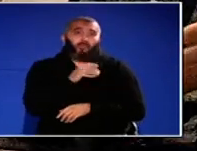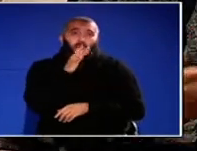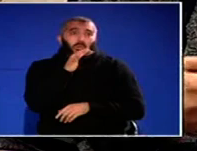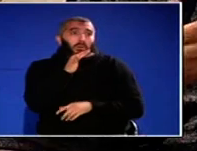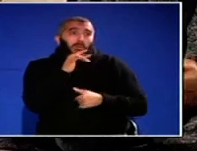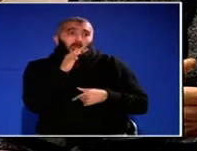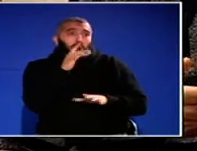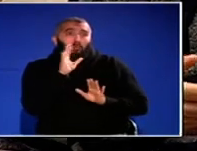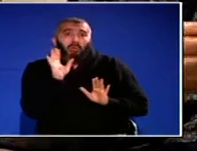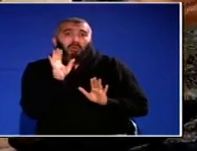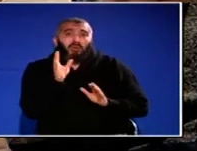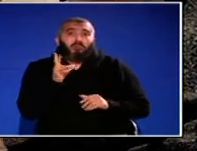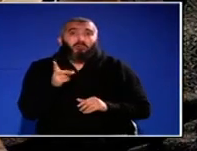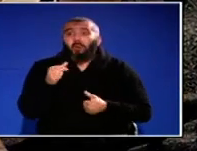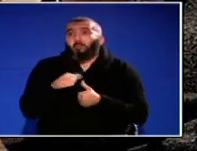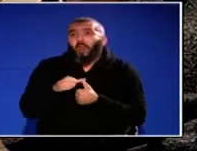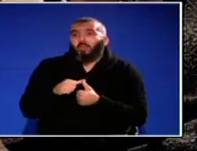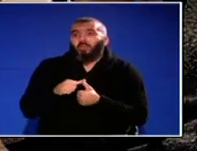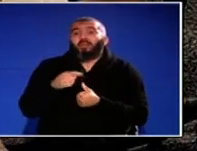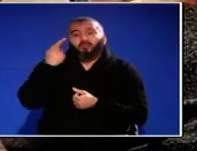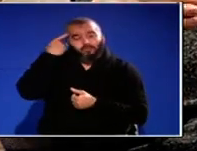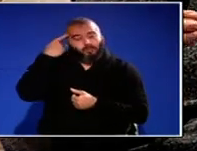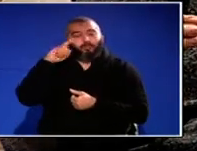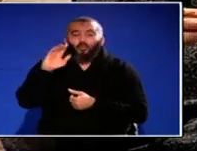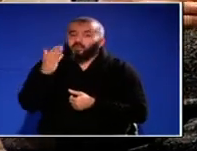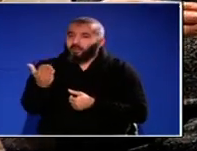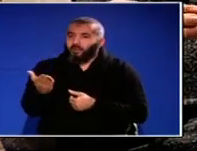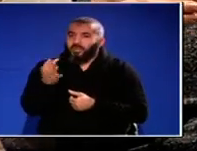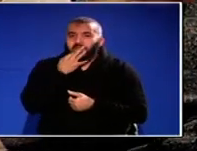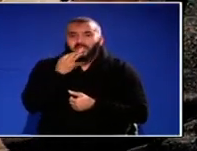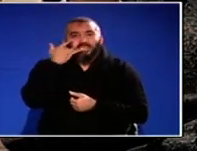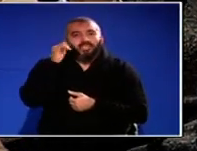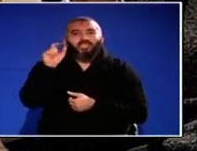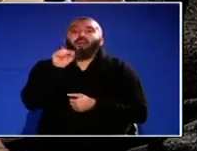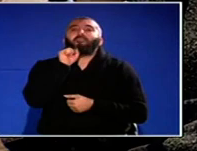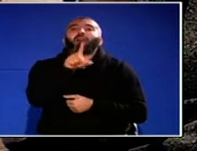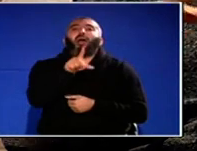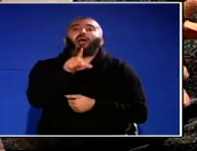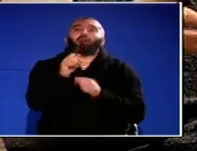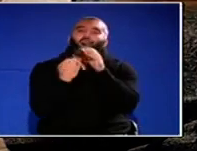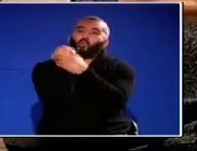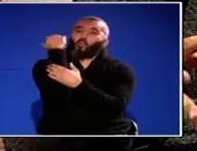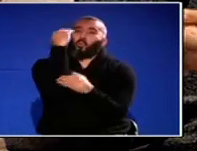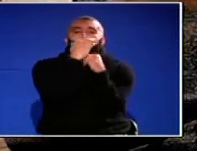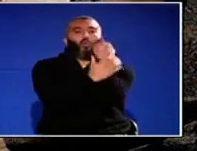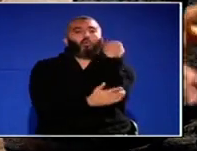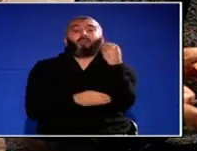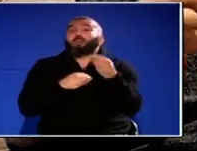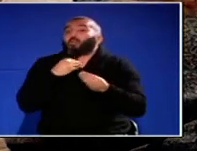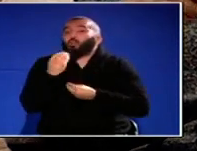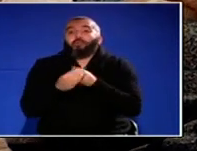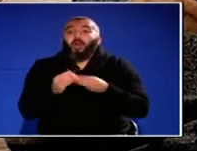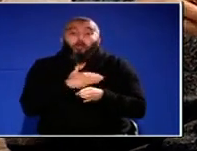هذا لا ينقطع عنه. اذا فنقول له لا، اذا نزل منك شيء بعد الوضوء وسواء بعد الوضوء اثناء الوضوء بعد